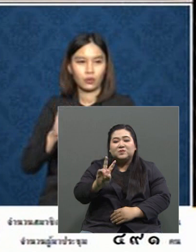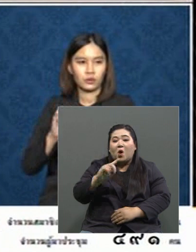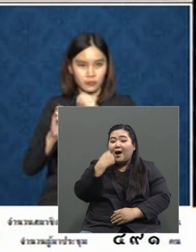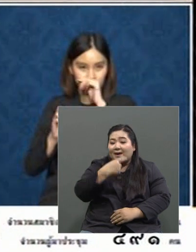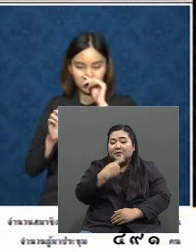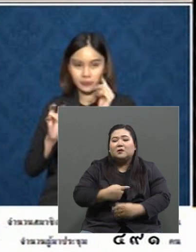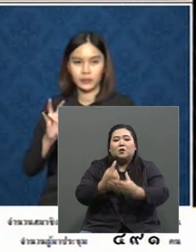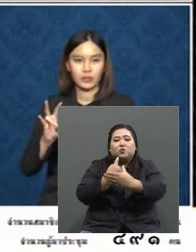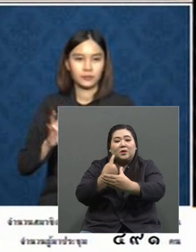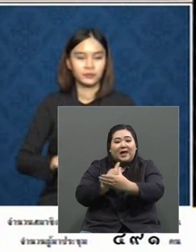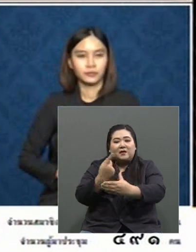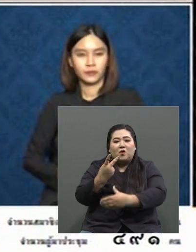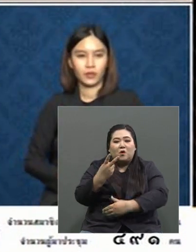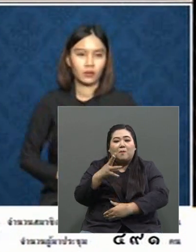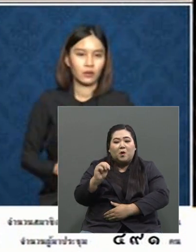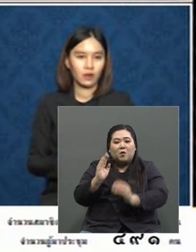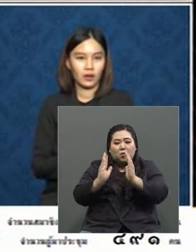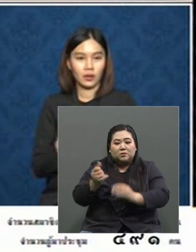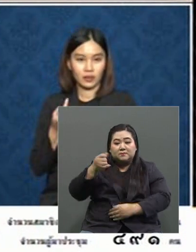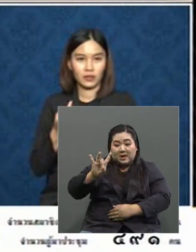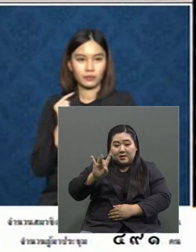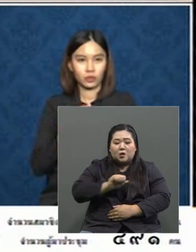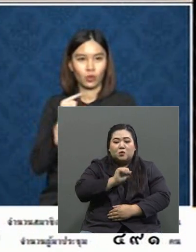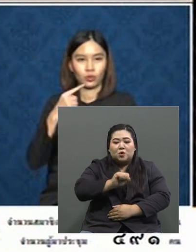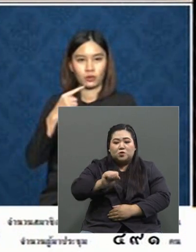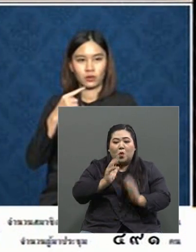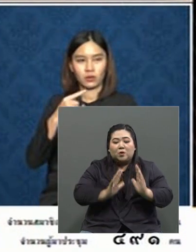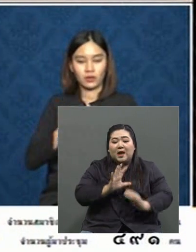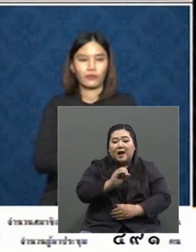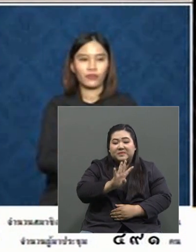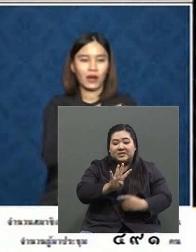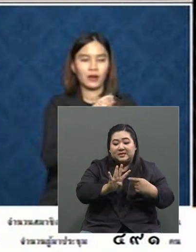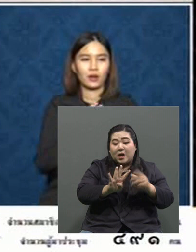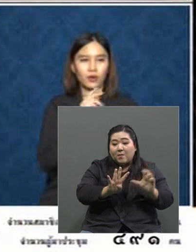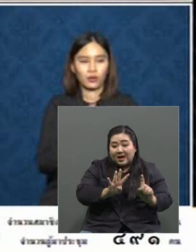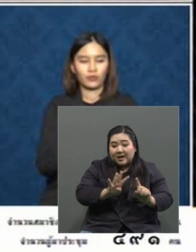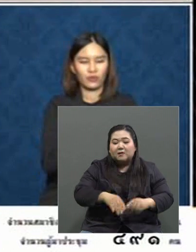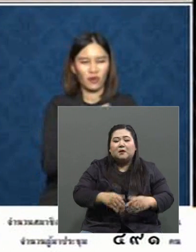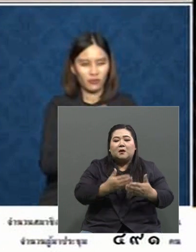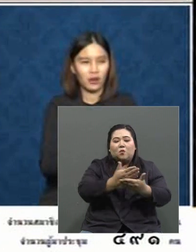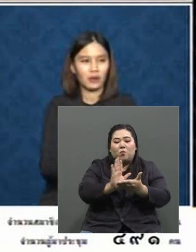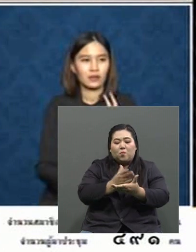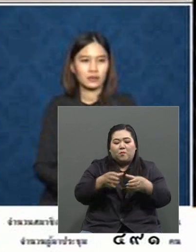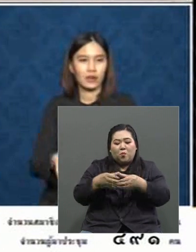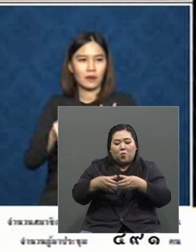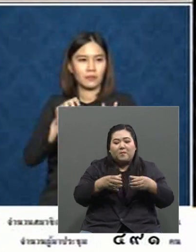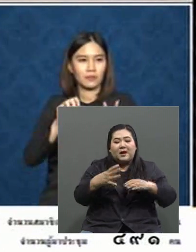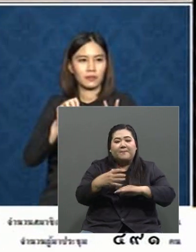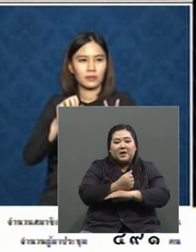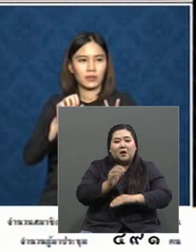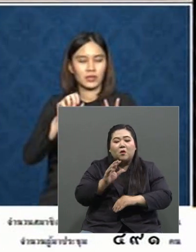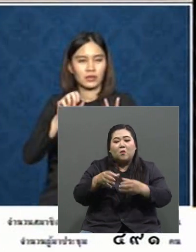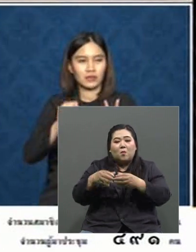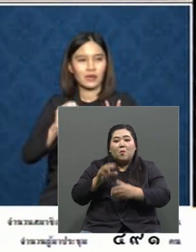ด้วยตัวแทนจากคณะรัฐมนตรี18คนสส 54คนมาจากฝ่ายสสฝั่งรัฐบาล 6พรรคตามสัดส่วนแล้วครับและสสฝ่าย